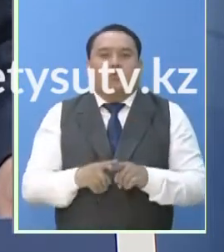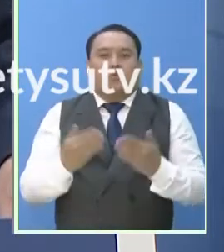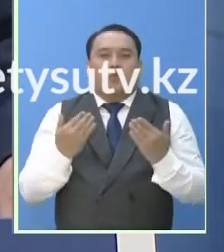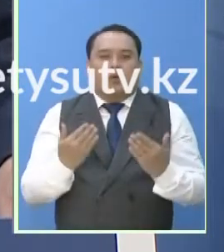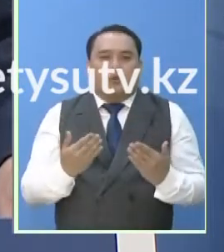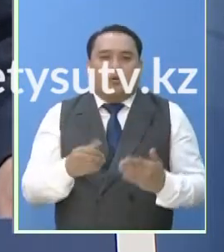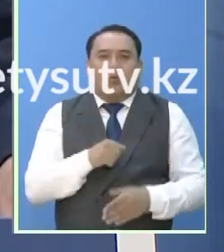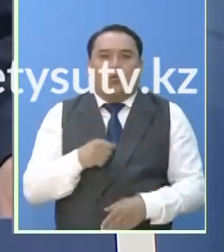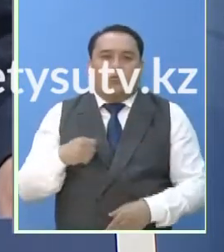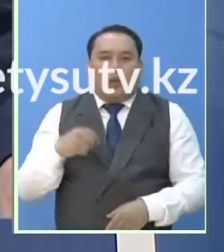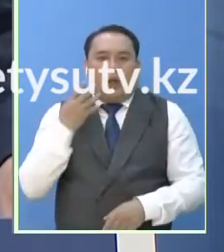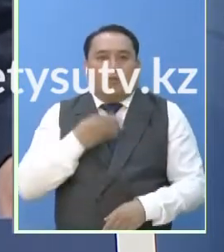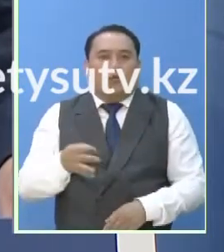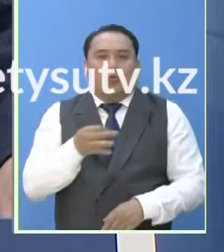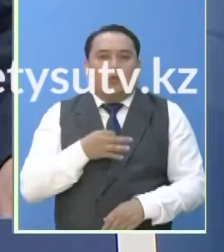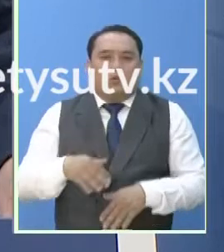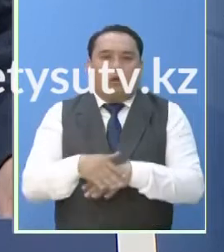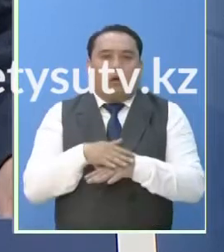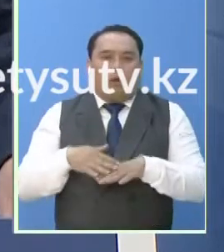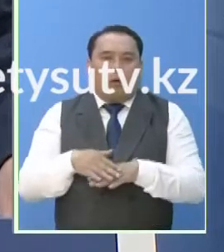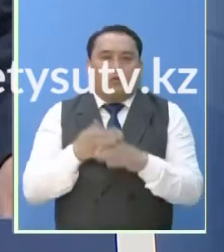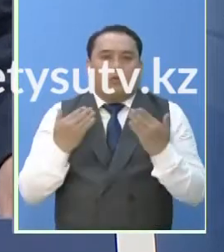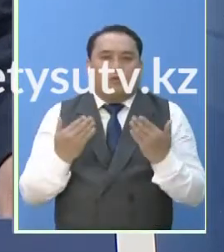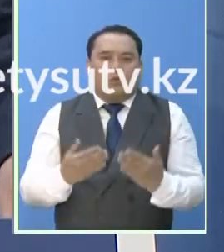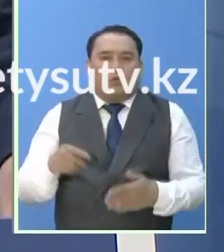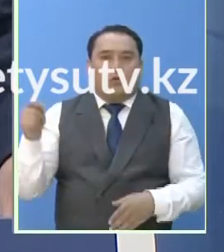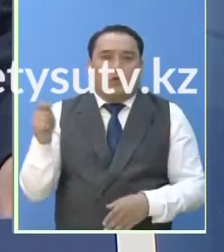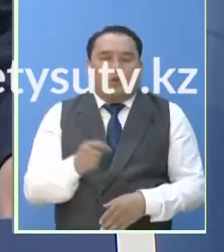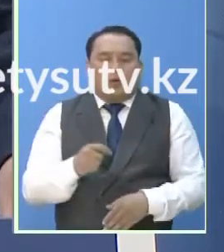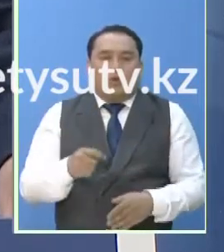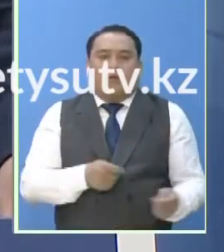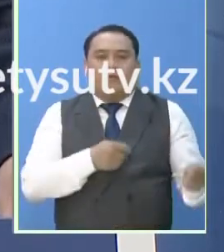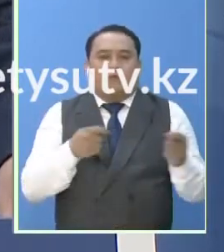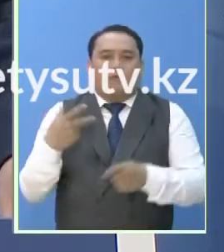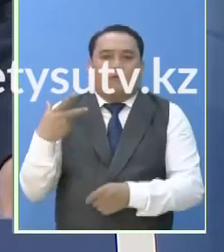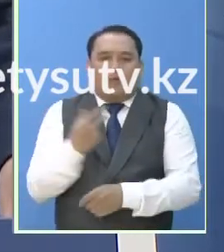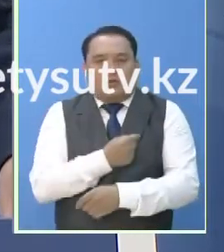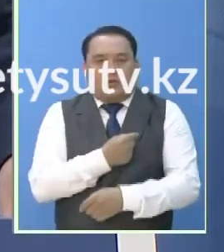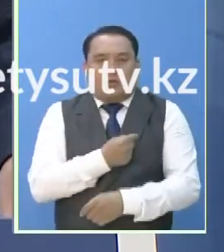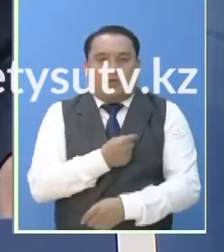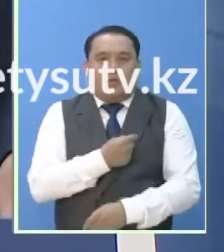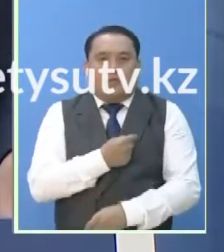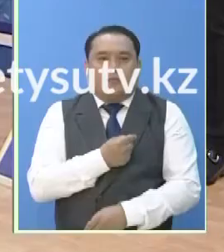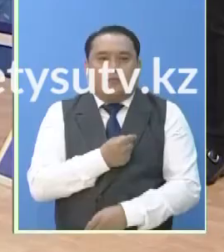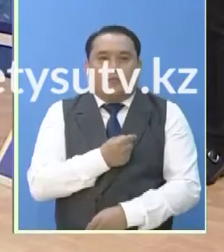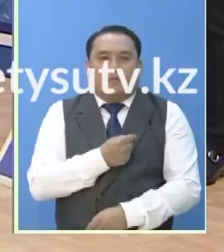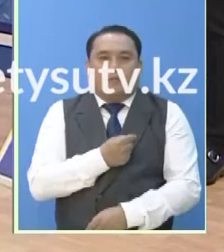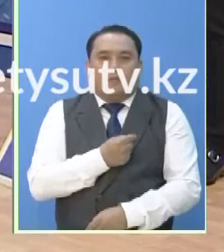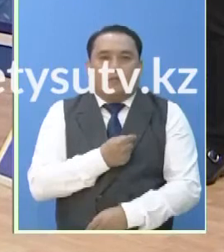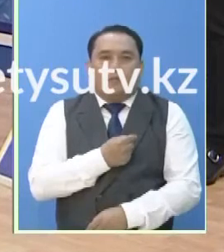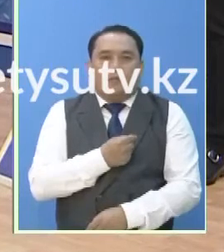сол өзіміздің Алматы облысының халқын қазіргі келіп жатқан вакциналардың барлығыменен жаңағы егілсе екен